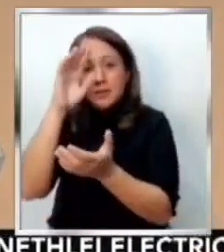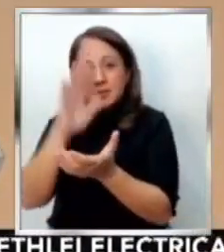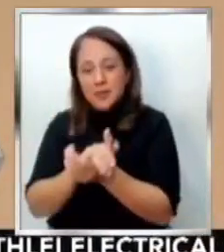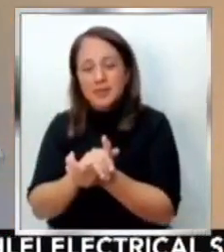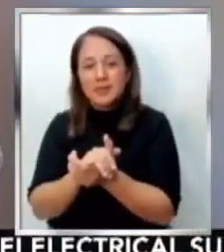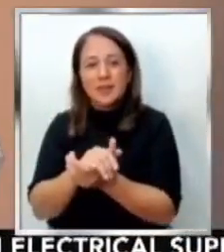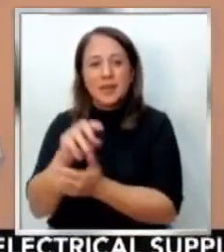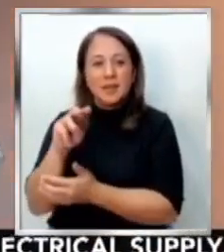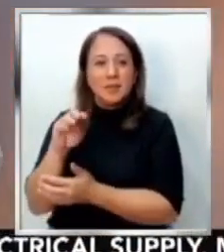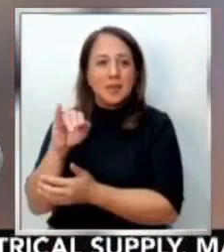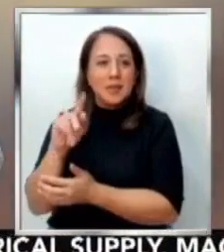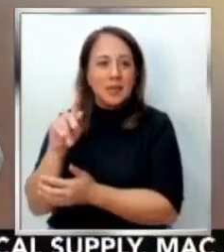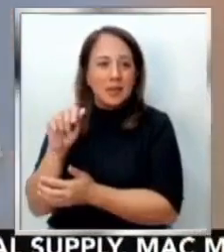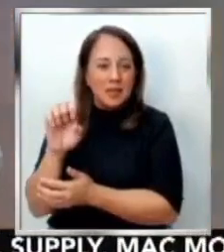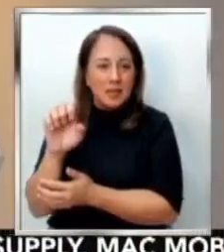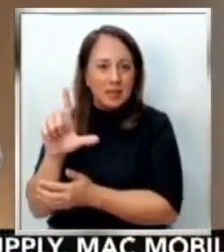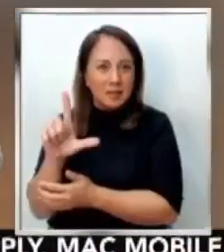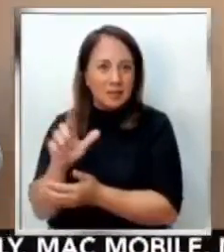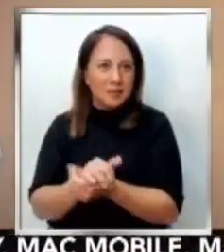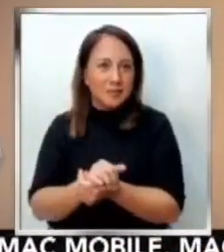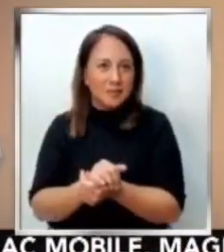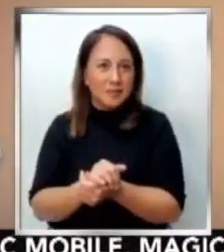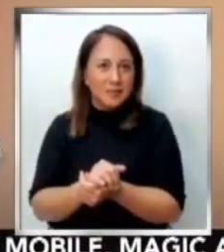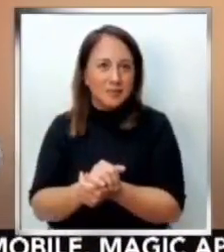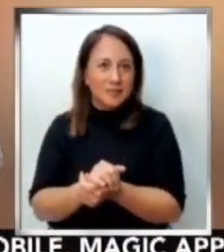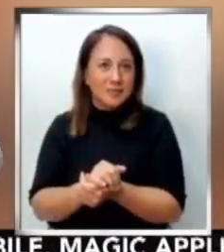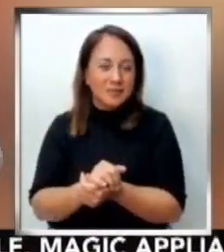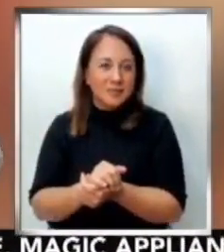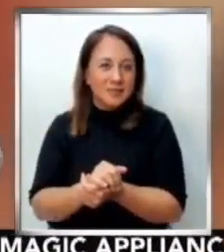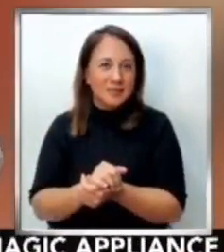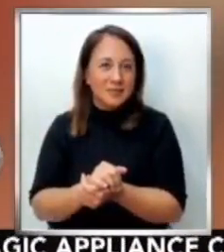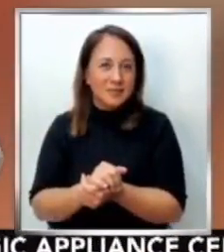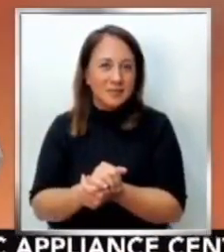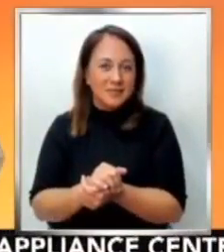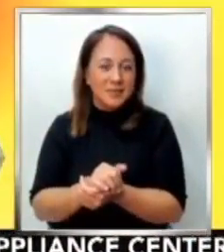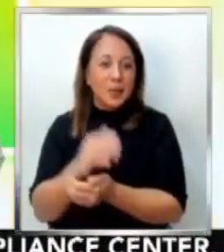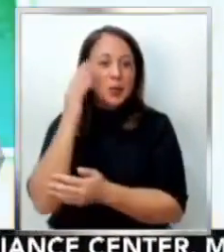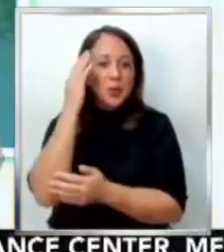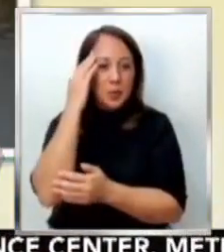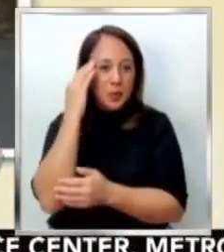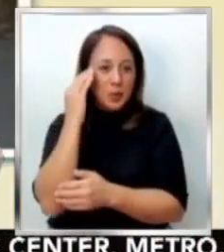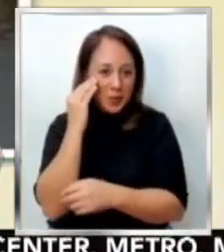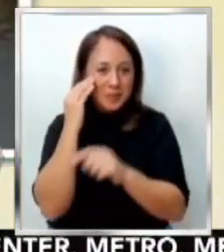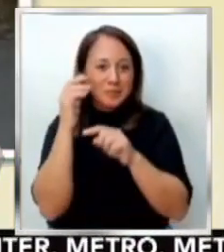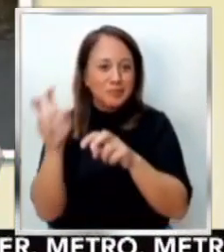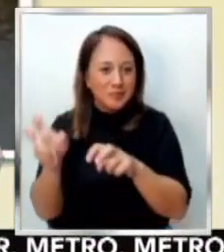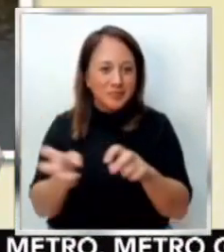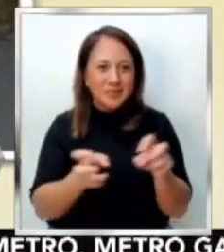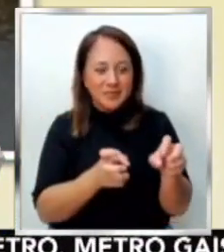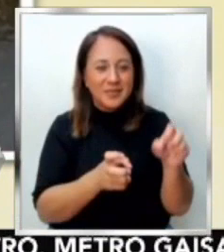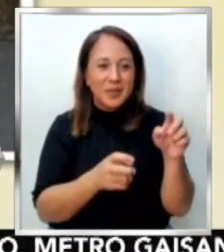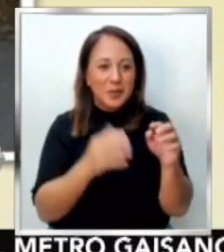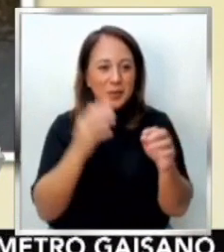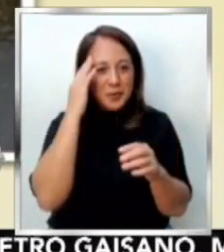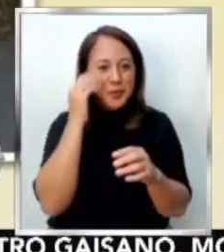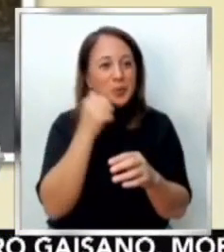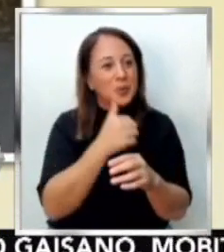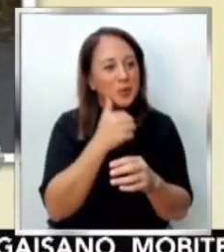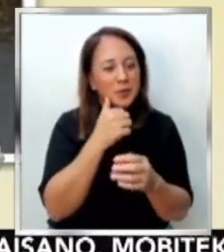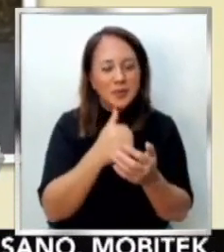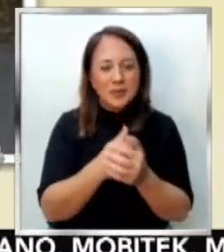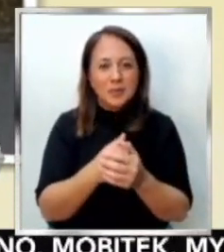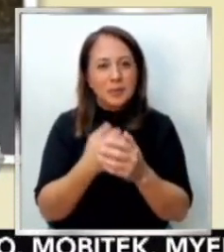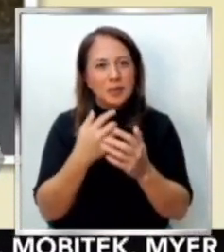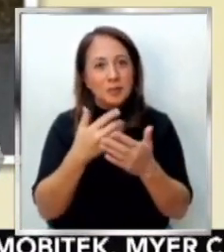ba yung nag-concert? Thank you! Korean for the Koreana. Bago ang concert, spotted din ang